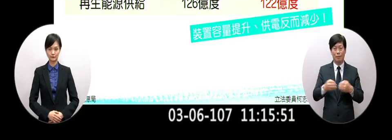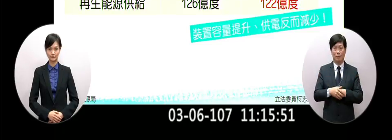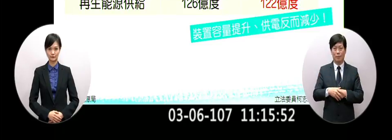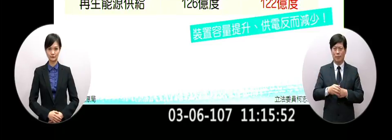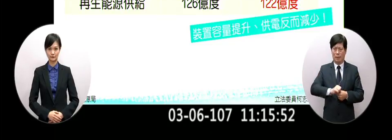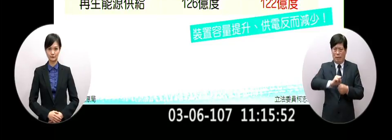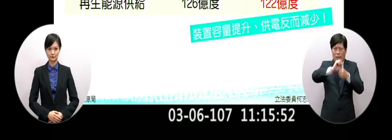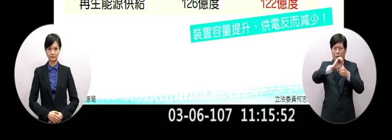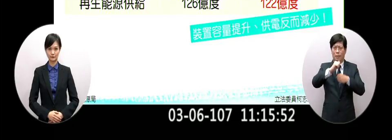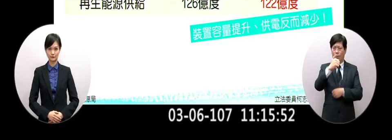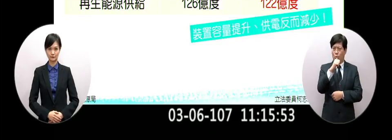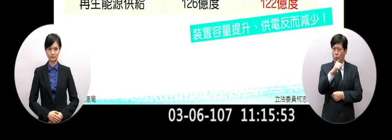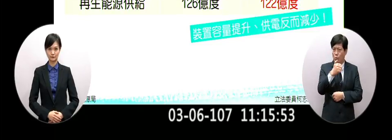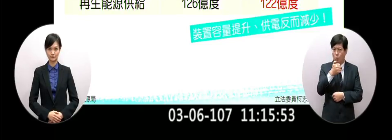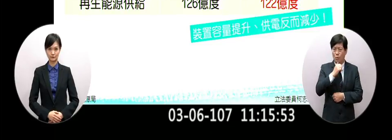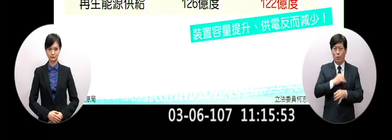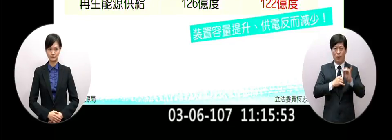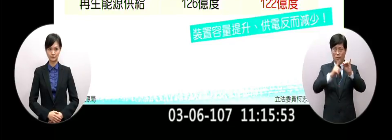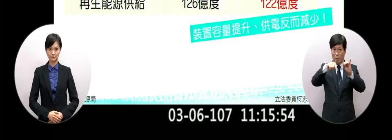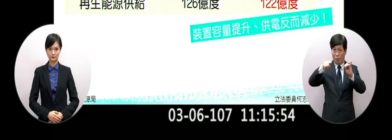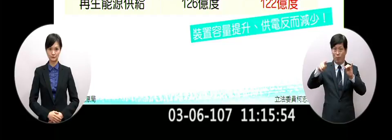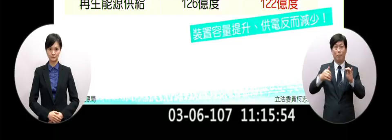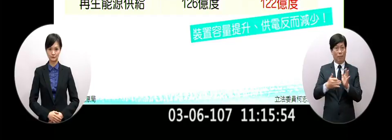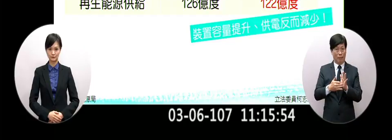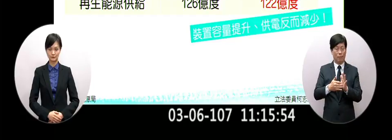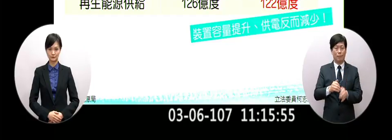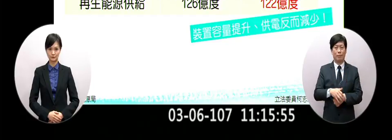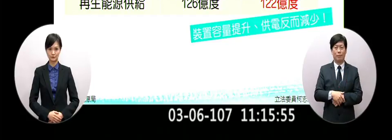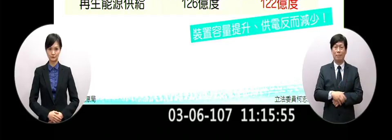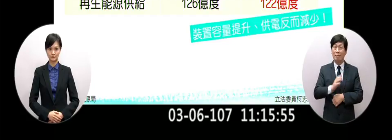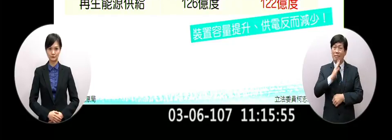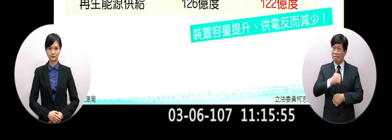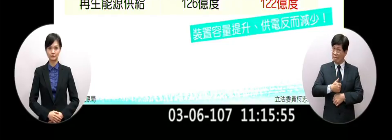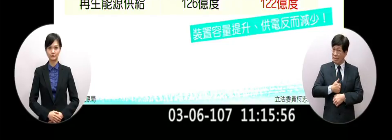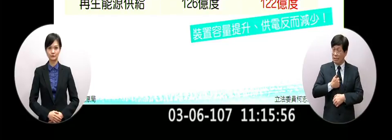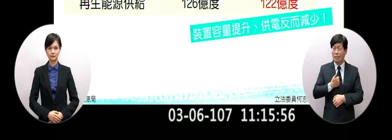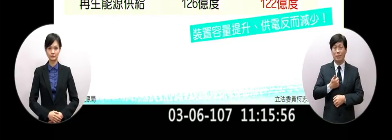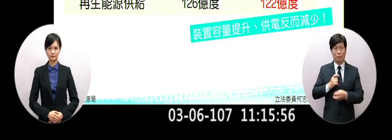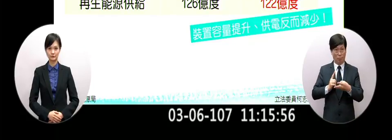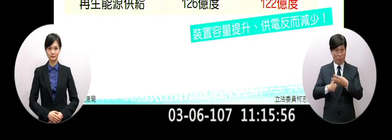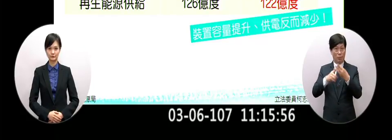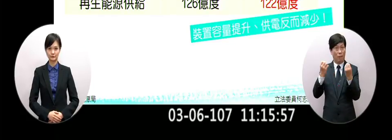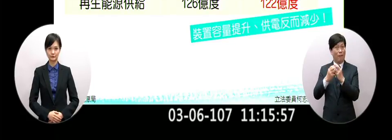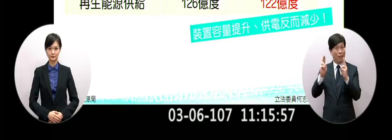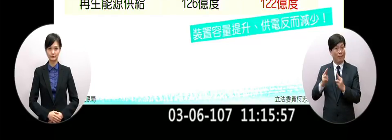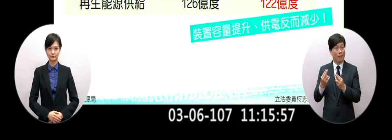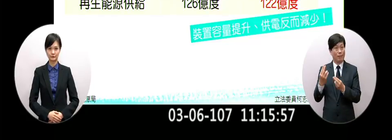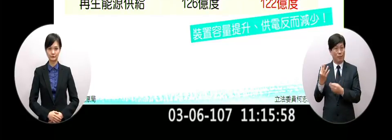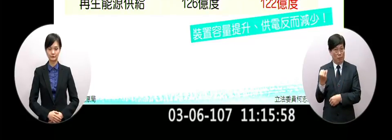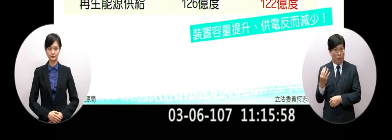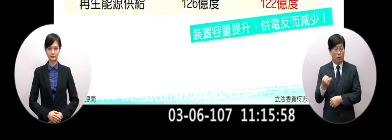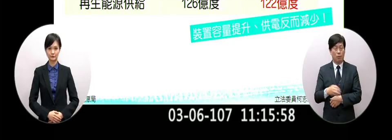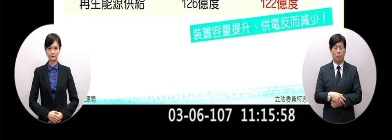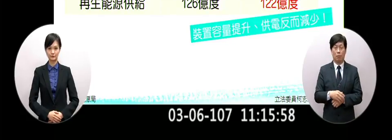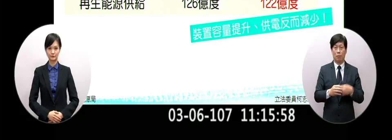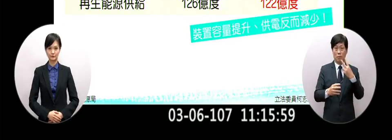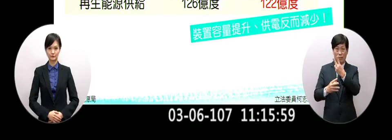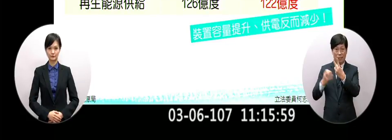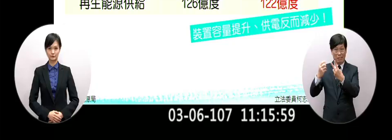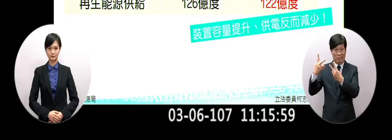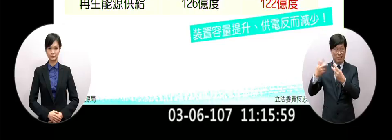成长了50万千瓦的装置容量，但是呢，我们实际最重要的发电数，2017却